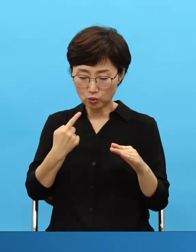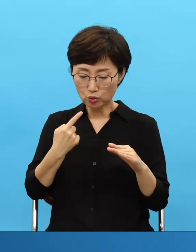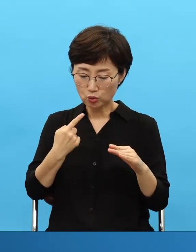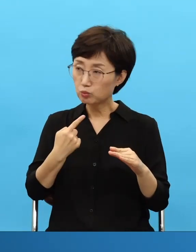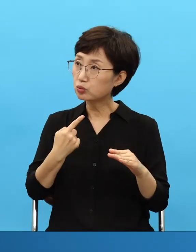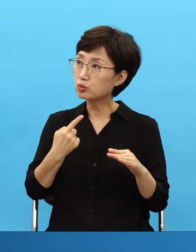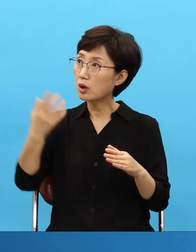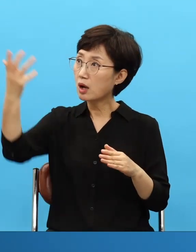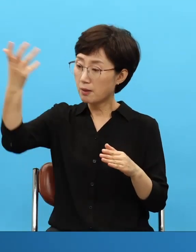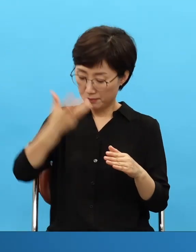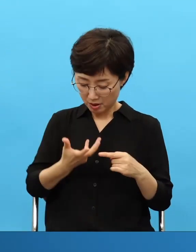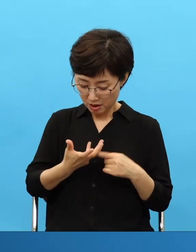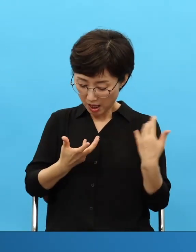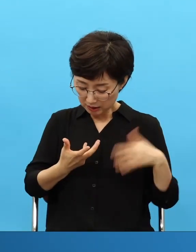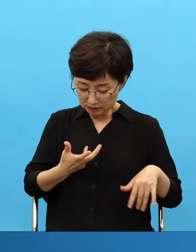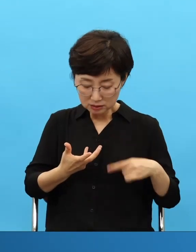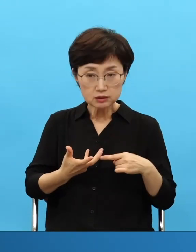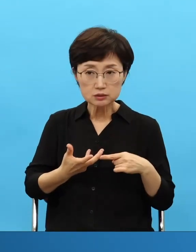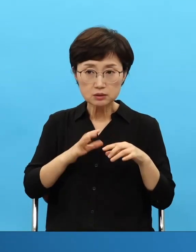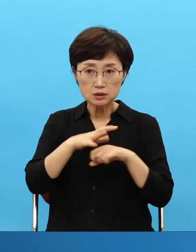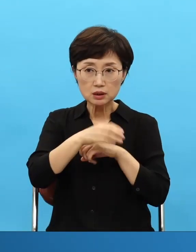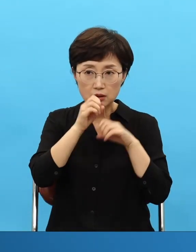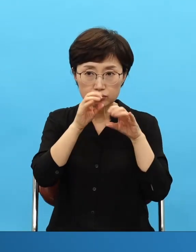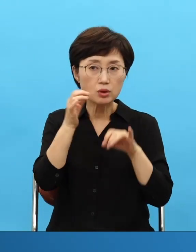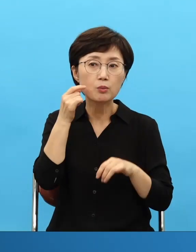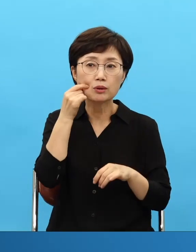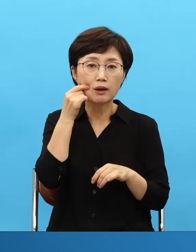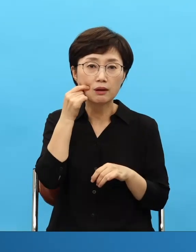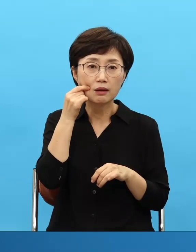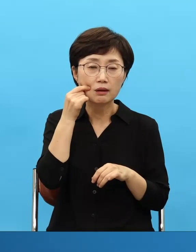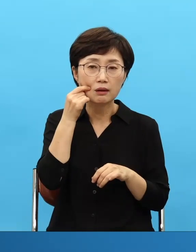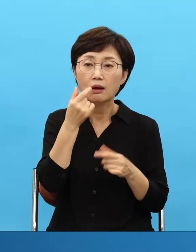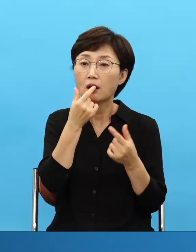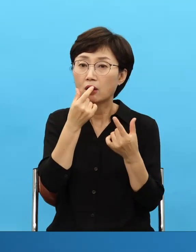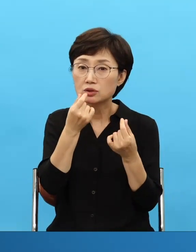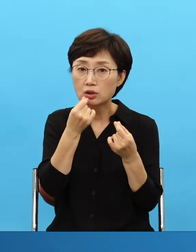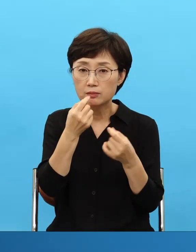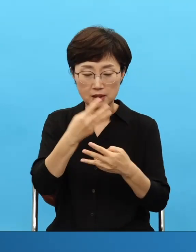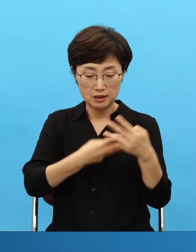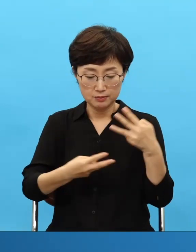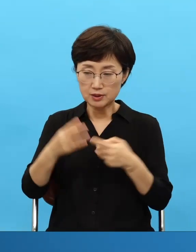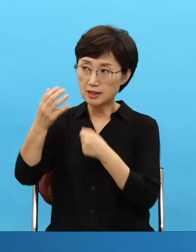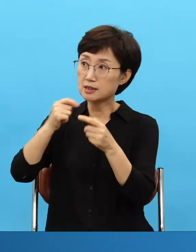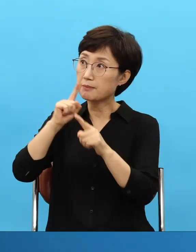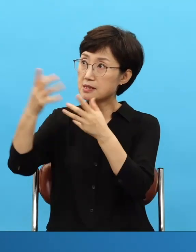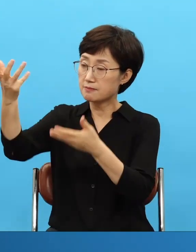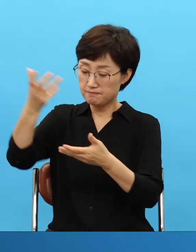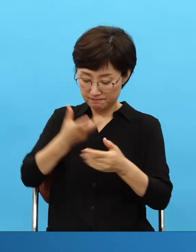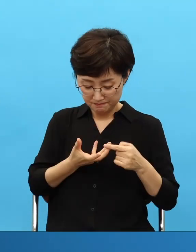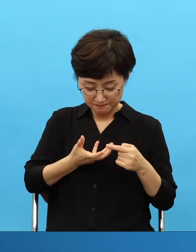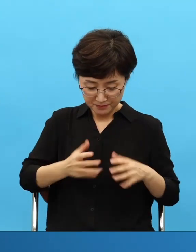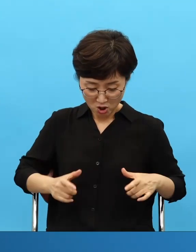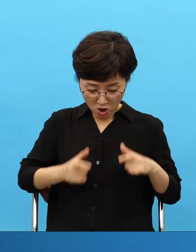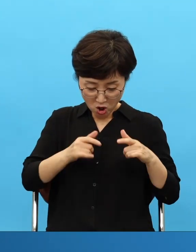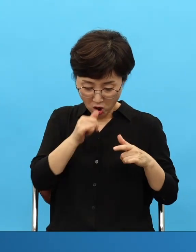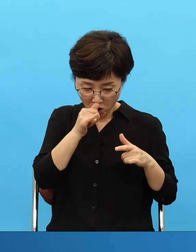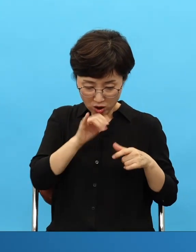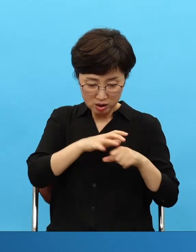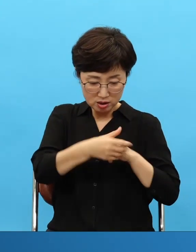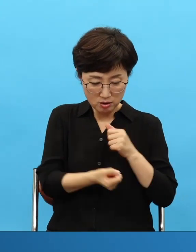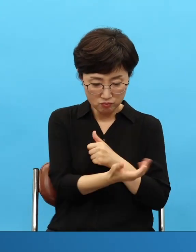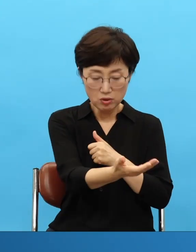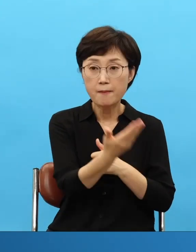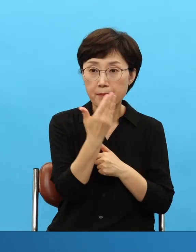실제 세계복음화를 하지 못한다고 말하며 랩넌트가 하나님의 망대를 만들면 세계를 바꿀 수 있다고